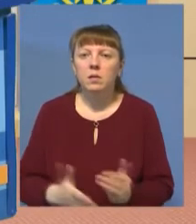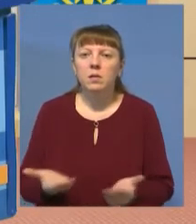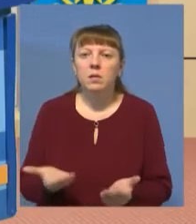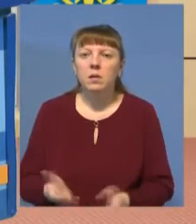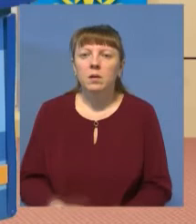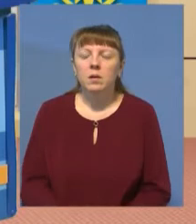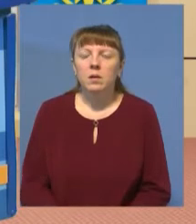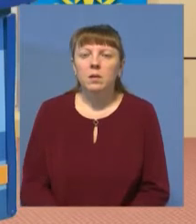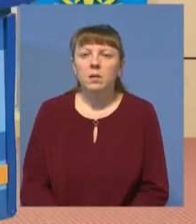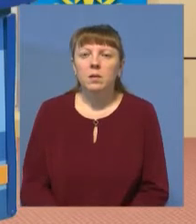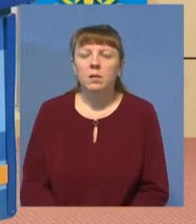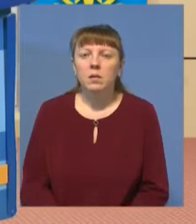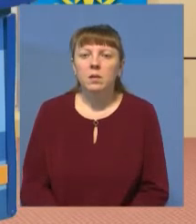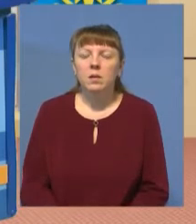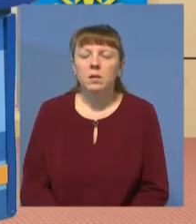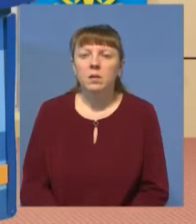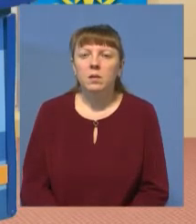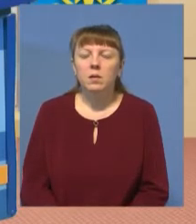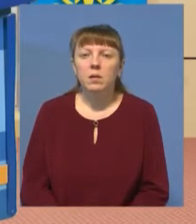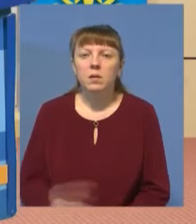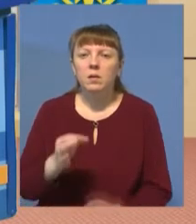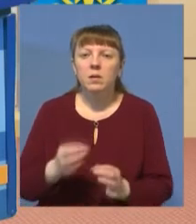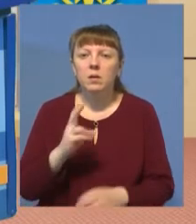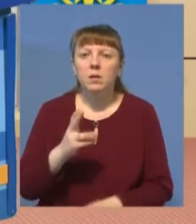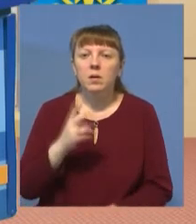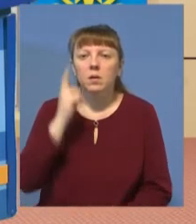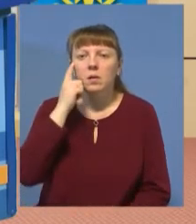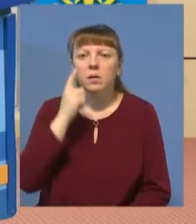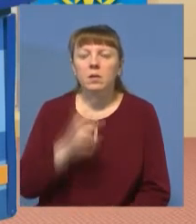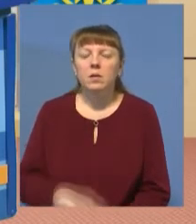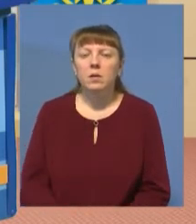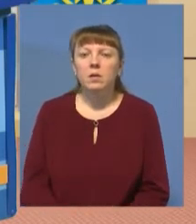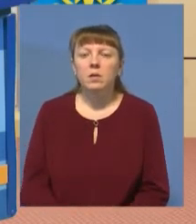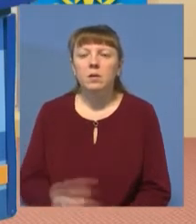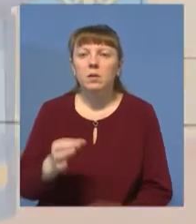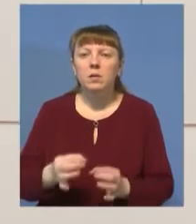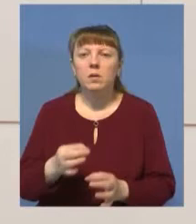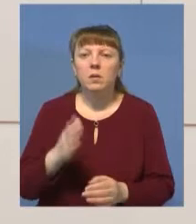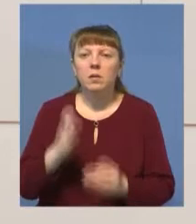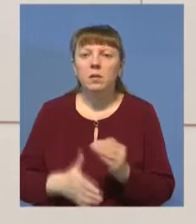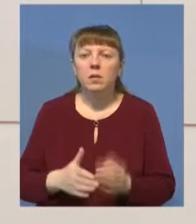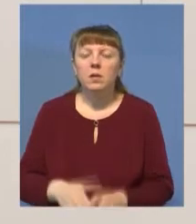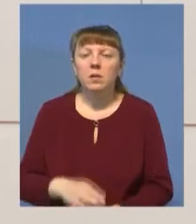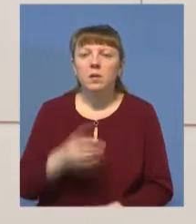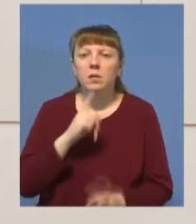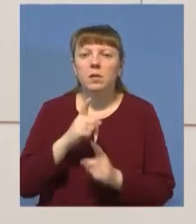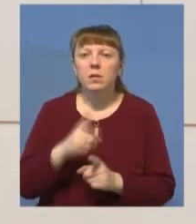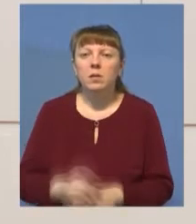выносятся либо судебные акты в виде решения суда, либо по окончанию судебного